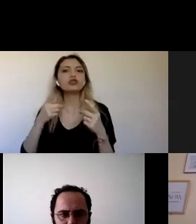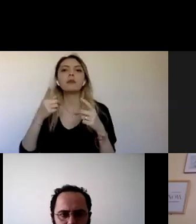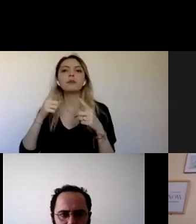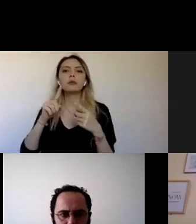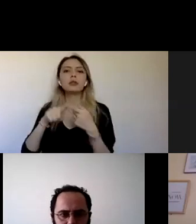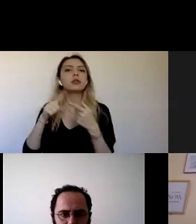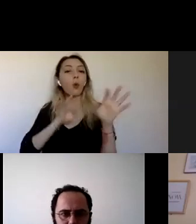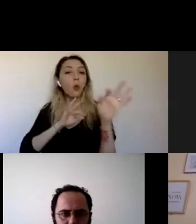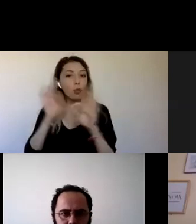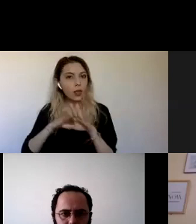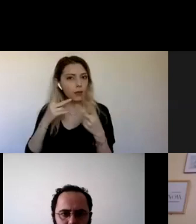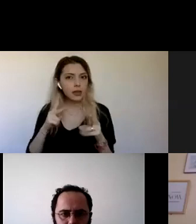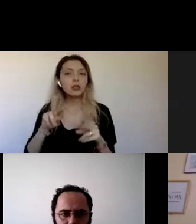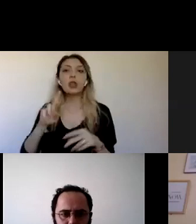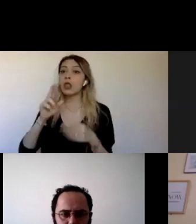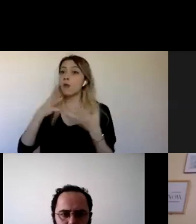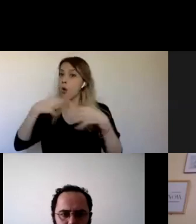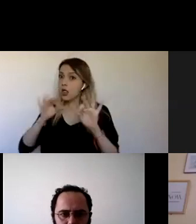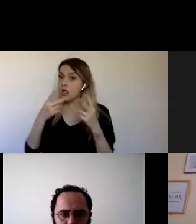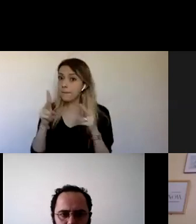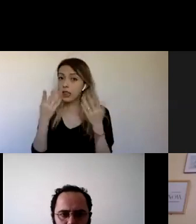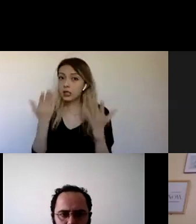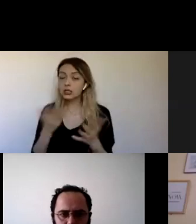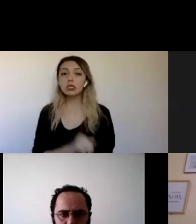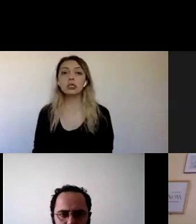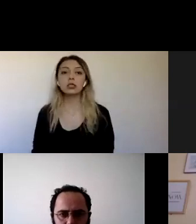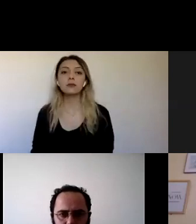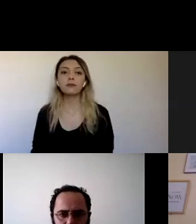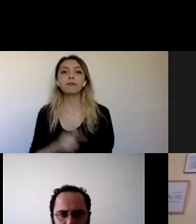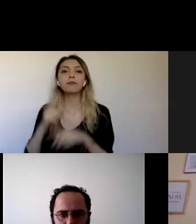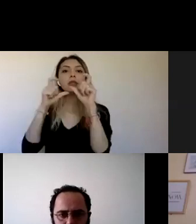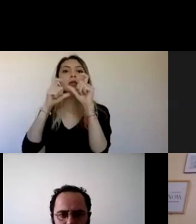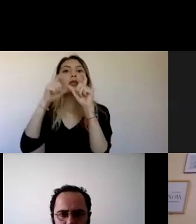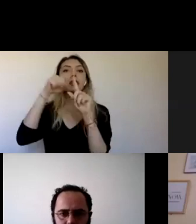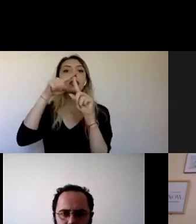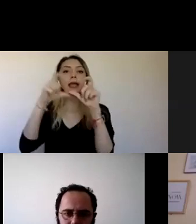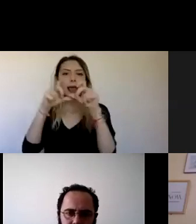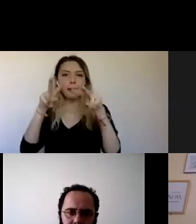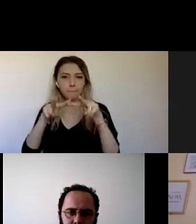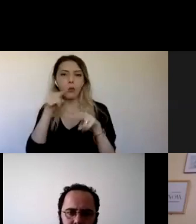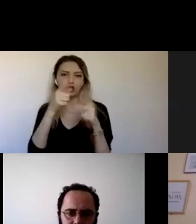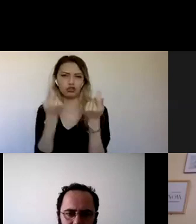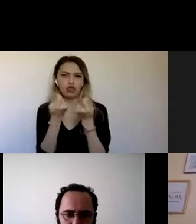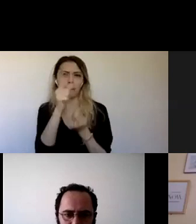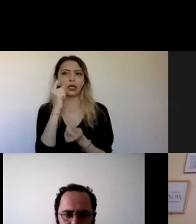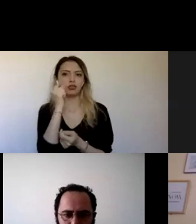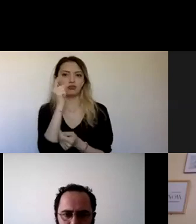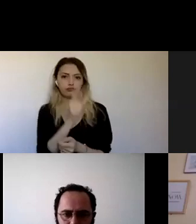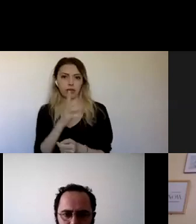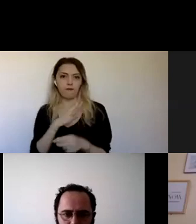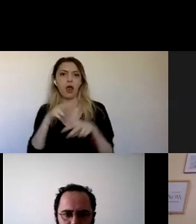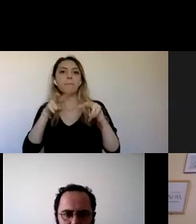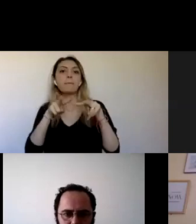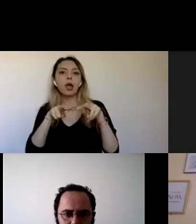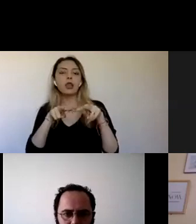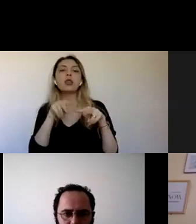Özellikle biz işte Sivil Toplum Geliştirme Merkezi'nden bir arkadaşımız var, Mehmet Kütkütü, bir kısmı ıslanıyordur. Onunla beraber aslında bir takım